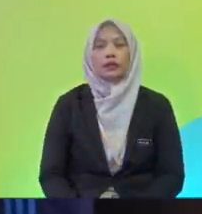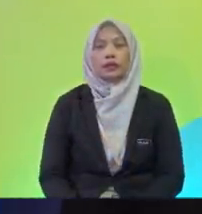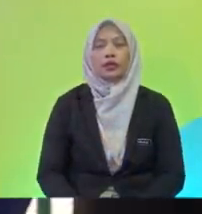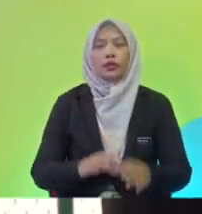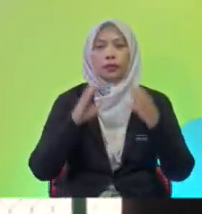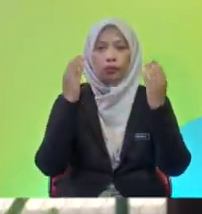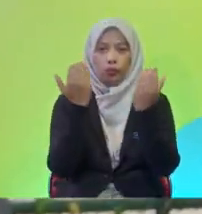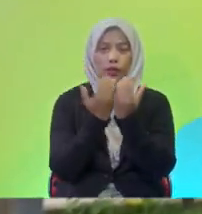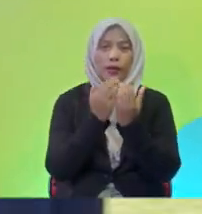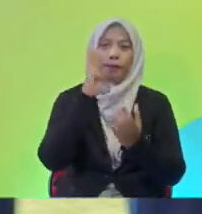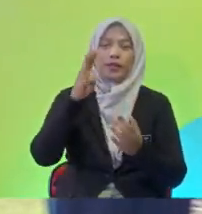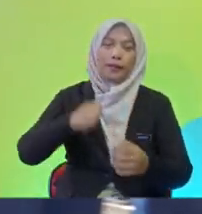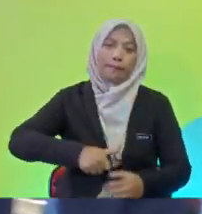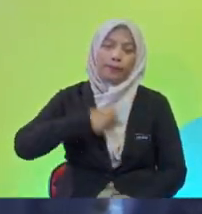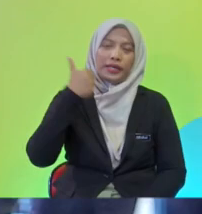B.